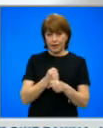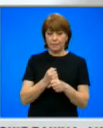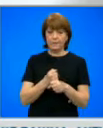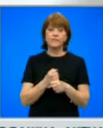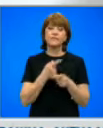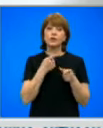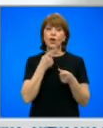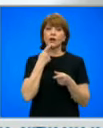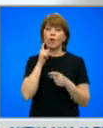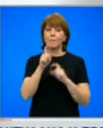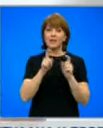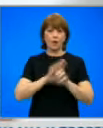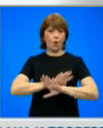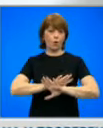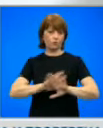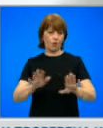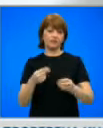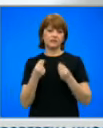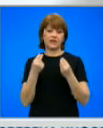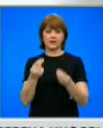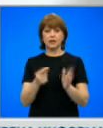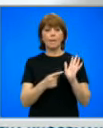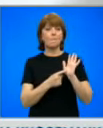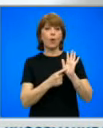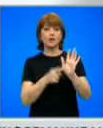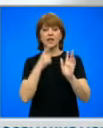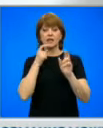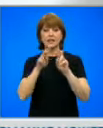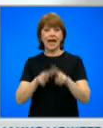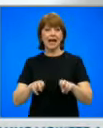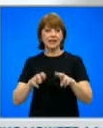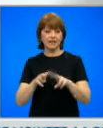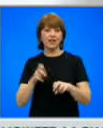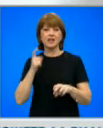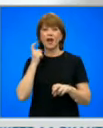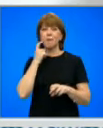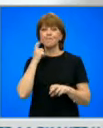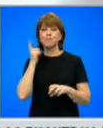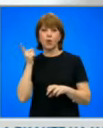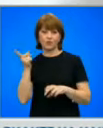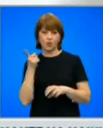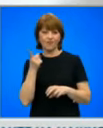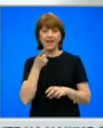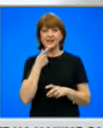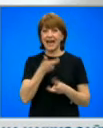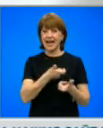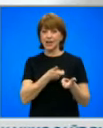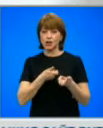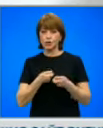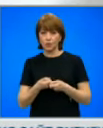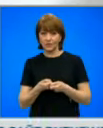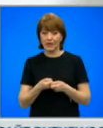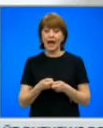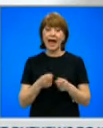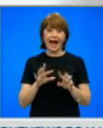министър коментира още, че е готов да даде показания като свидетел по разследването за твърденията на Васил Божков, че е бил изнудван от бившите управляващи. Ако с